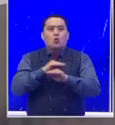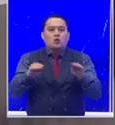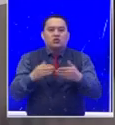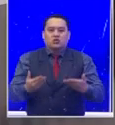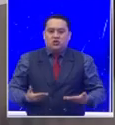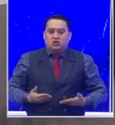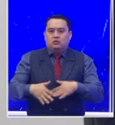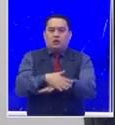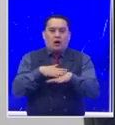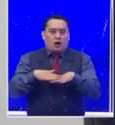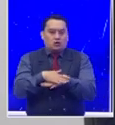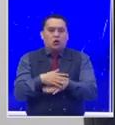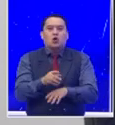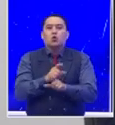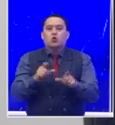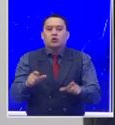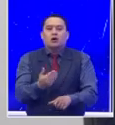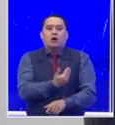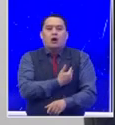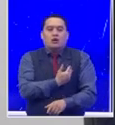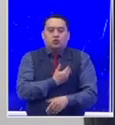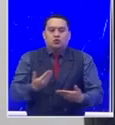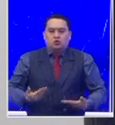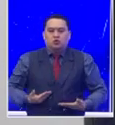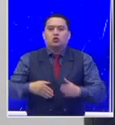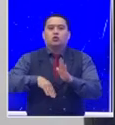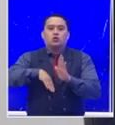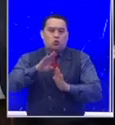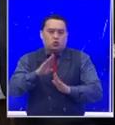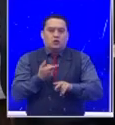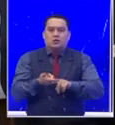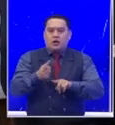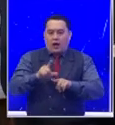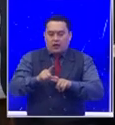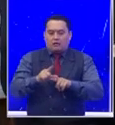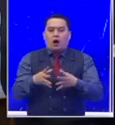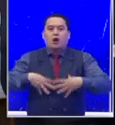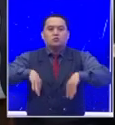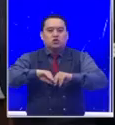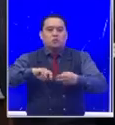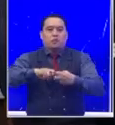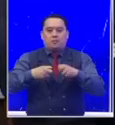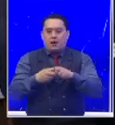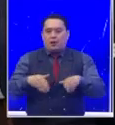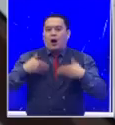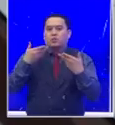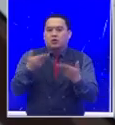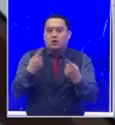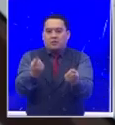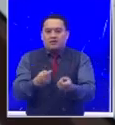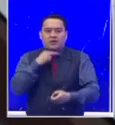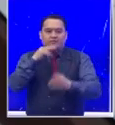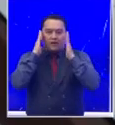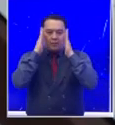жизни населения. Люди хотят и могут жить еще лучше. И для этого иногда к общественным проблемам необходимо привлечь